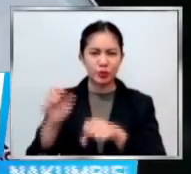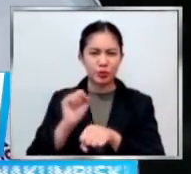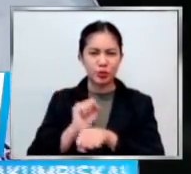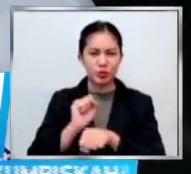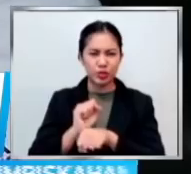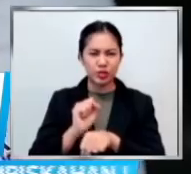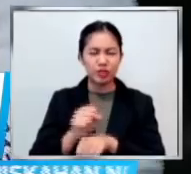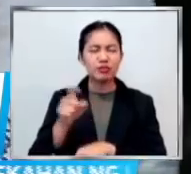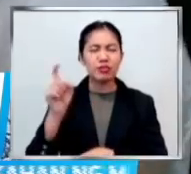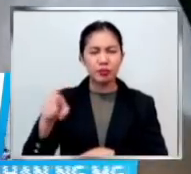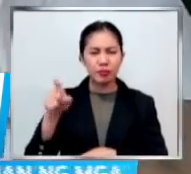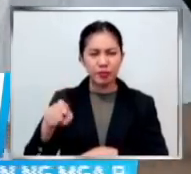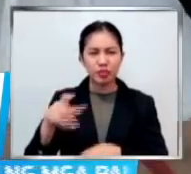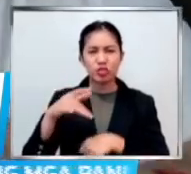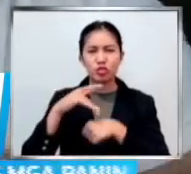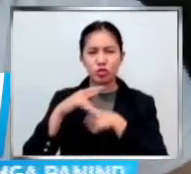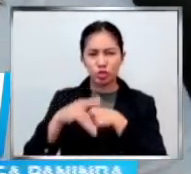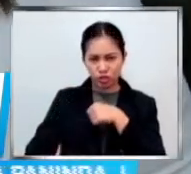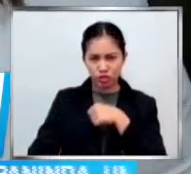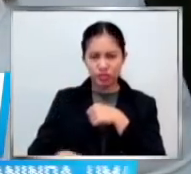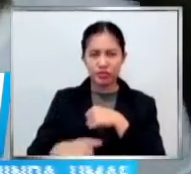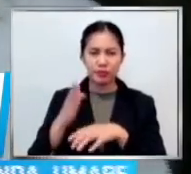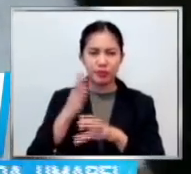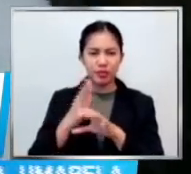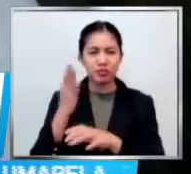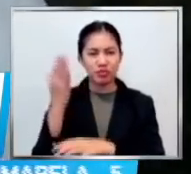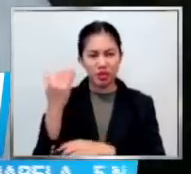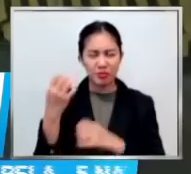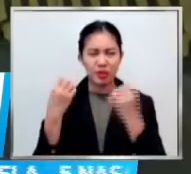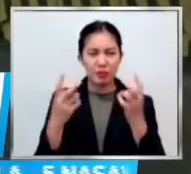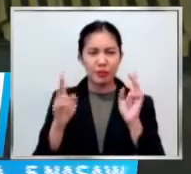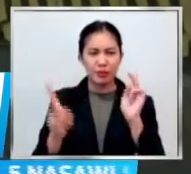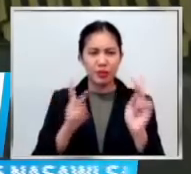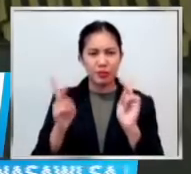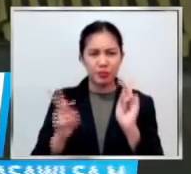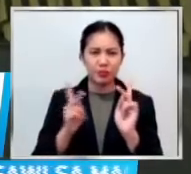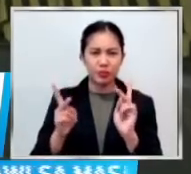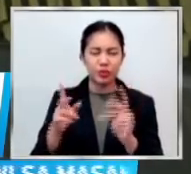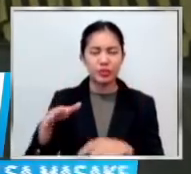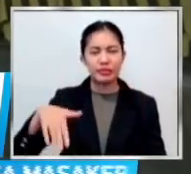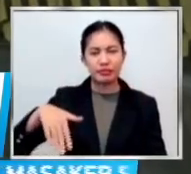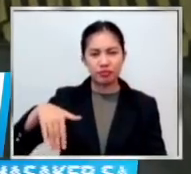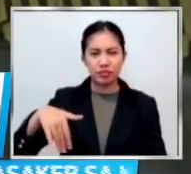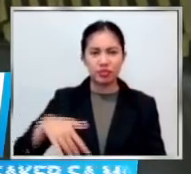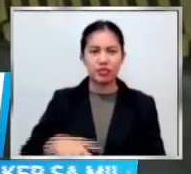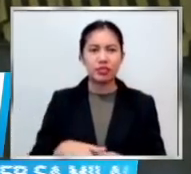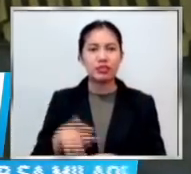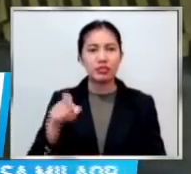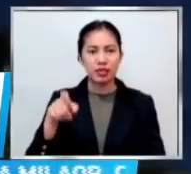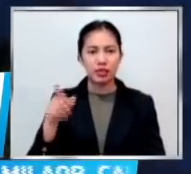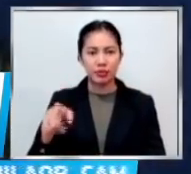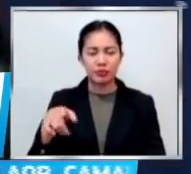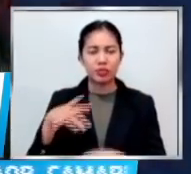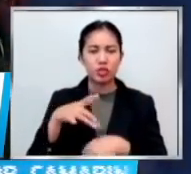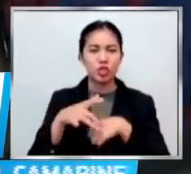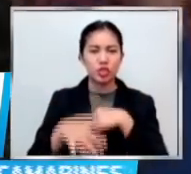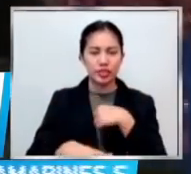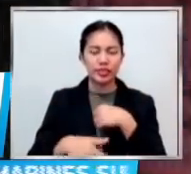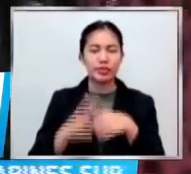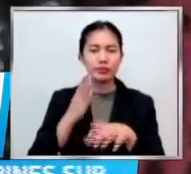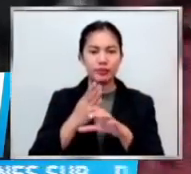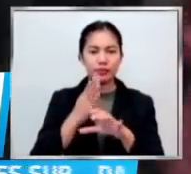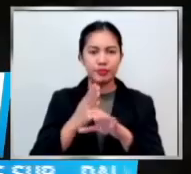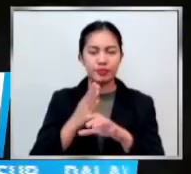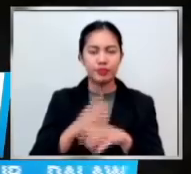ano ng bus kasi maraming nalilate, maraming nasasayang na oras. Kaya sana raw ay agahan ang alis ng mga bus. Pagsapit ng